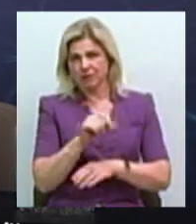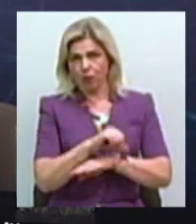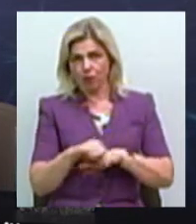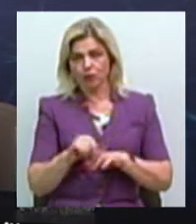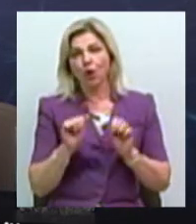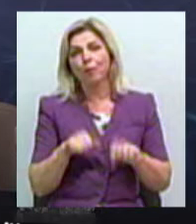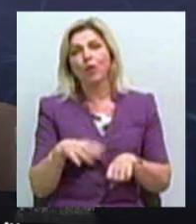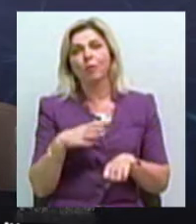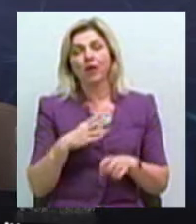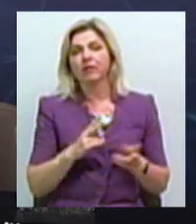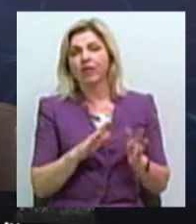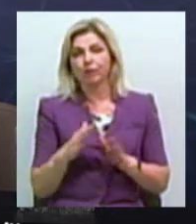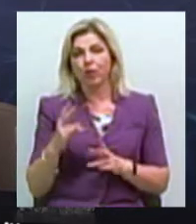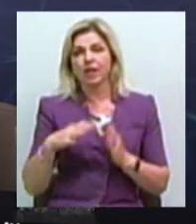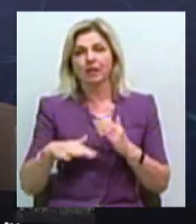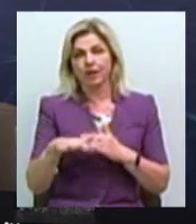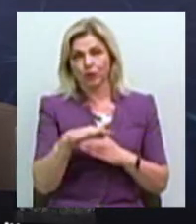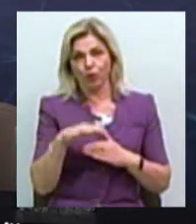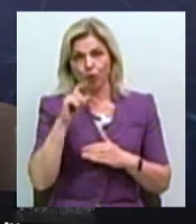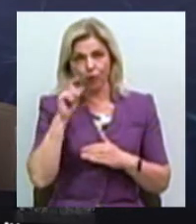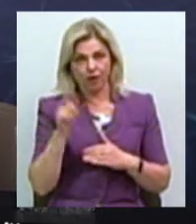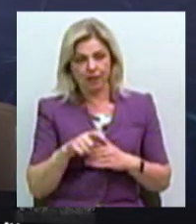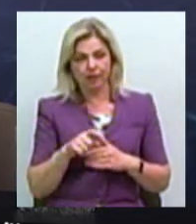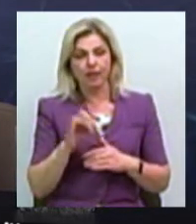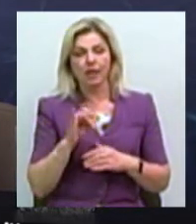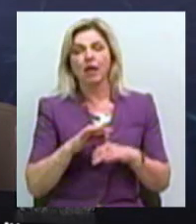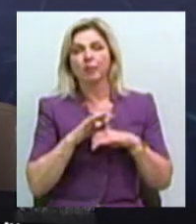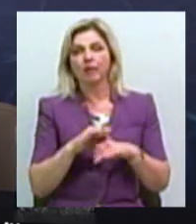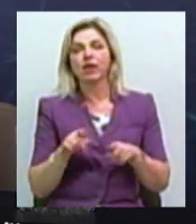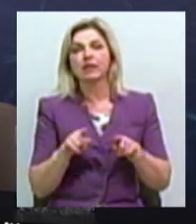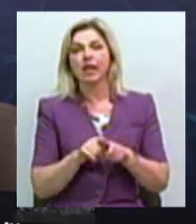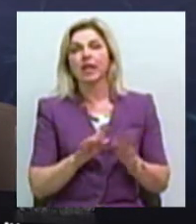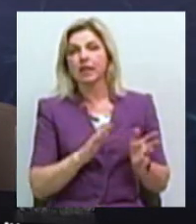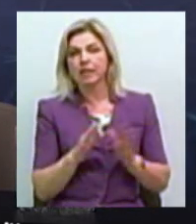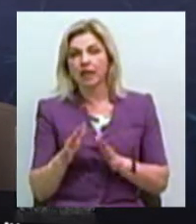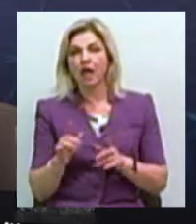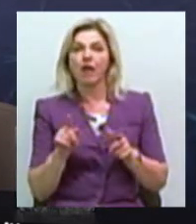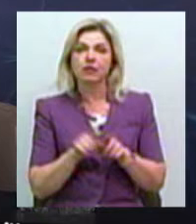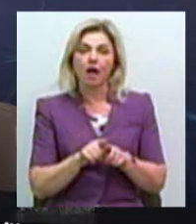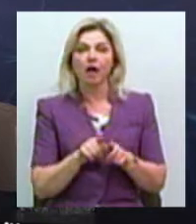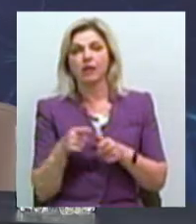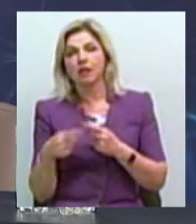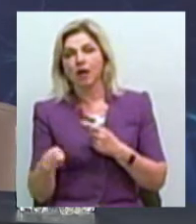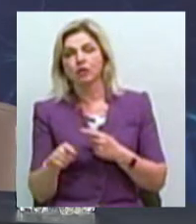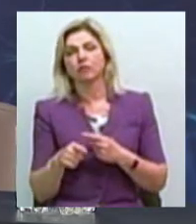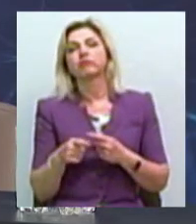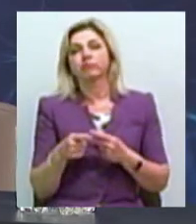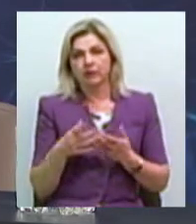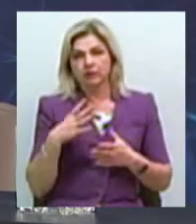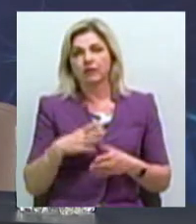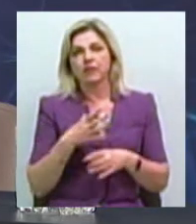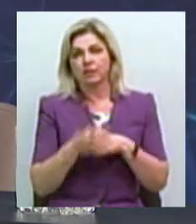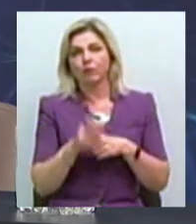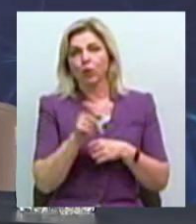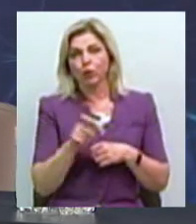відбуватися і на території України. Але відбуваються такі дії, які так чи інакше спонукають людини до тих дій, яких вона не